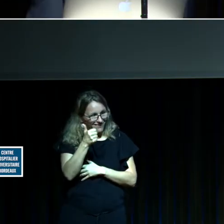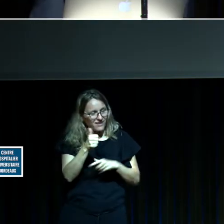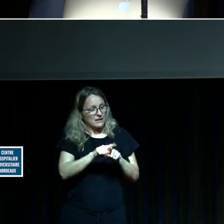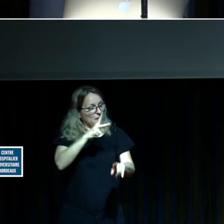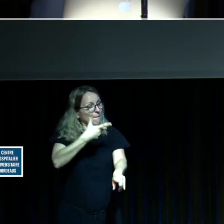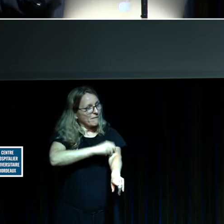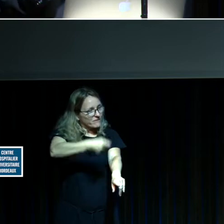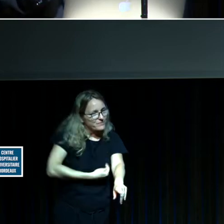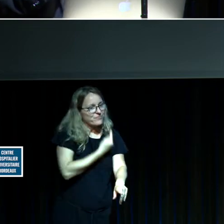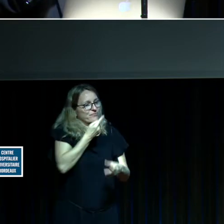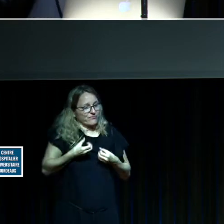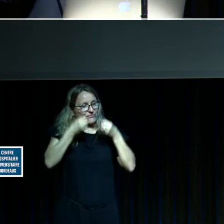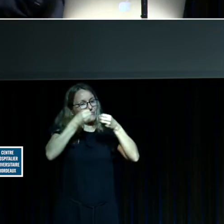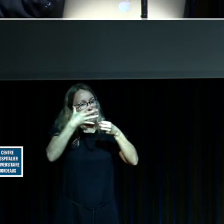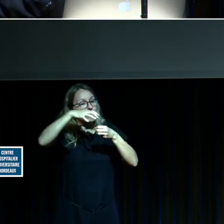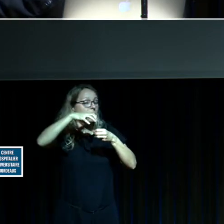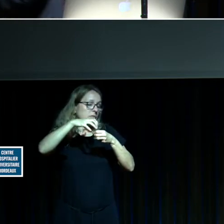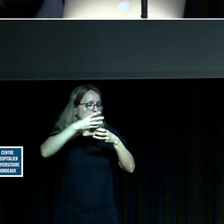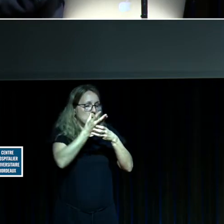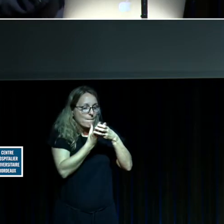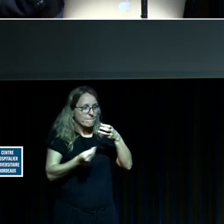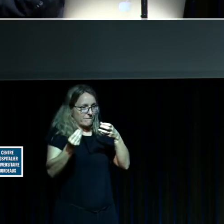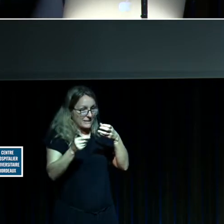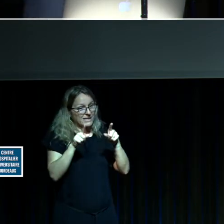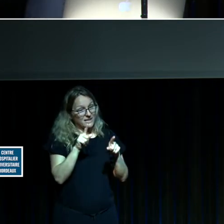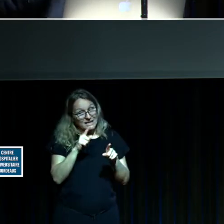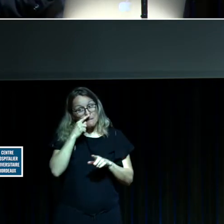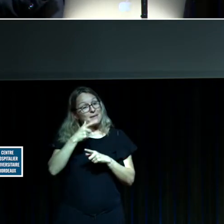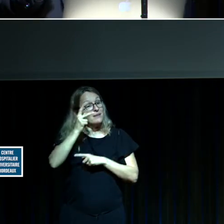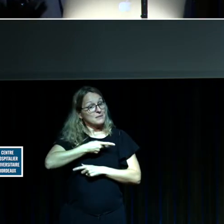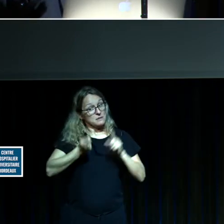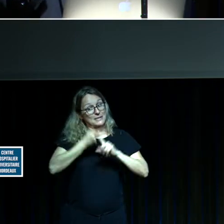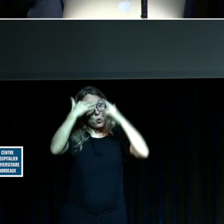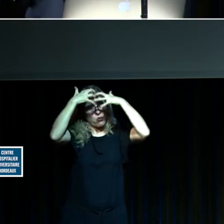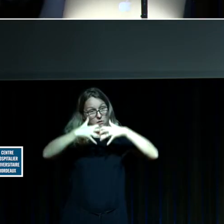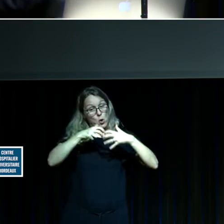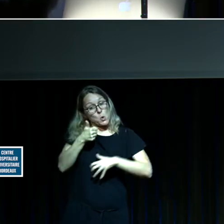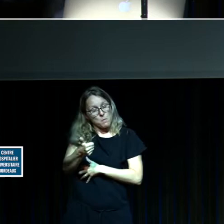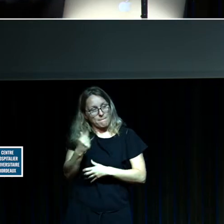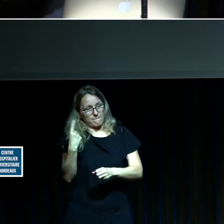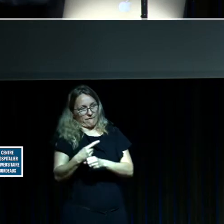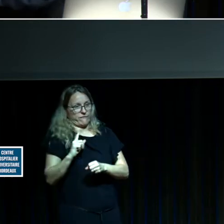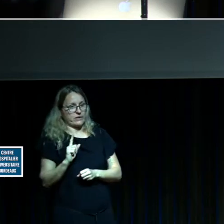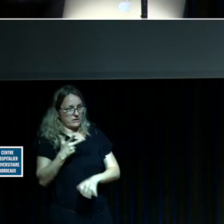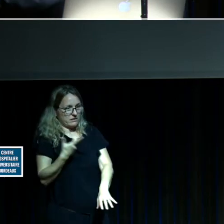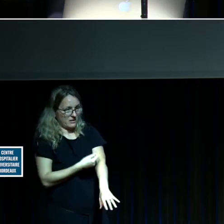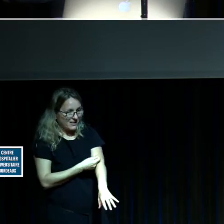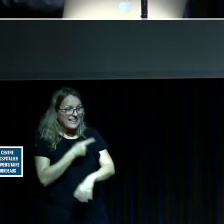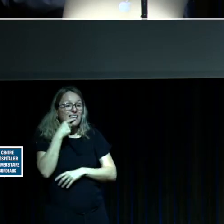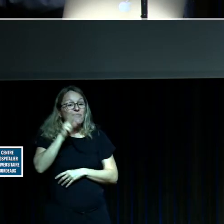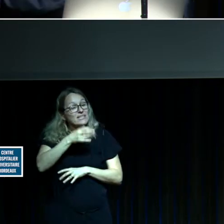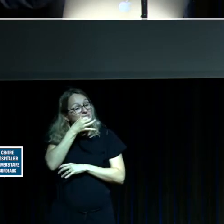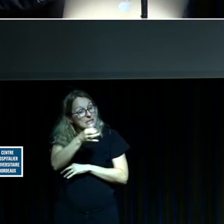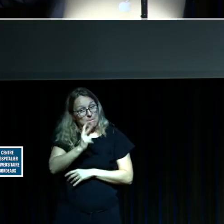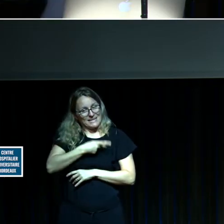des centres spécialisés, et c'est un traitement qui ne peut être prescrit que par un neurologue. Donc, quand je disais qu'il fallait que le patient rencontre le